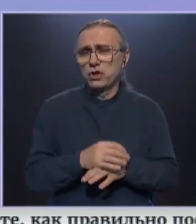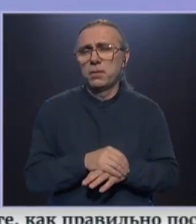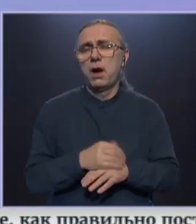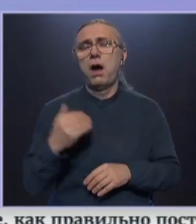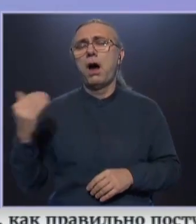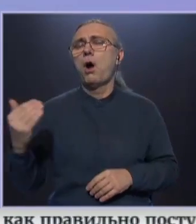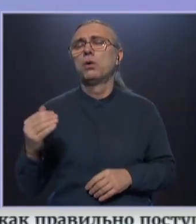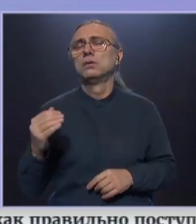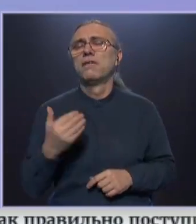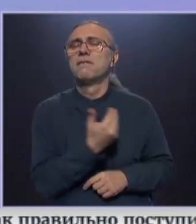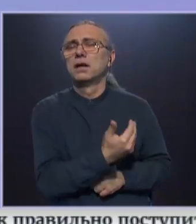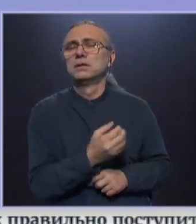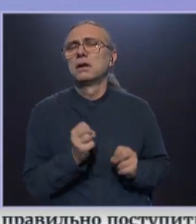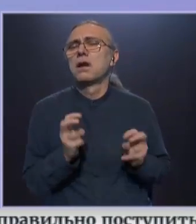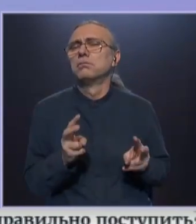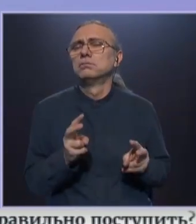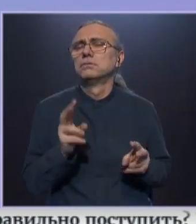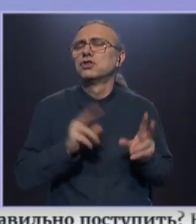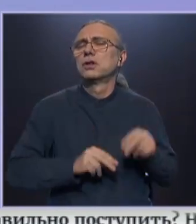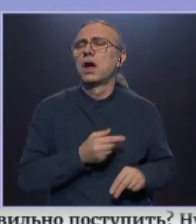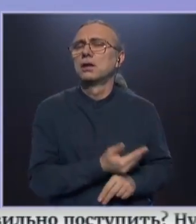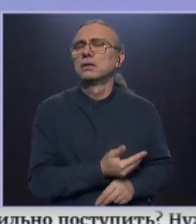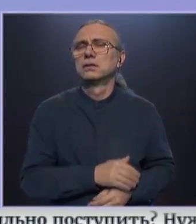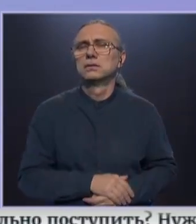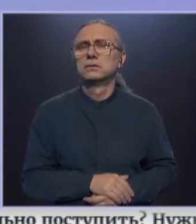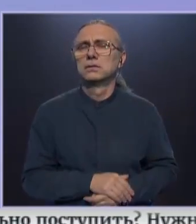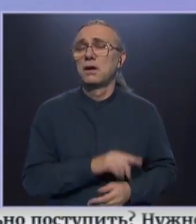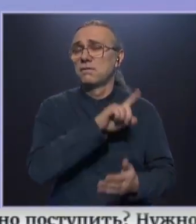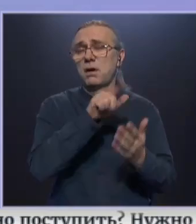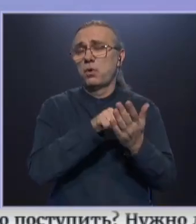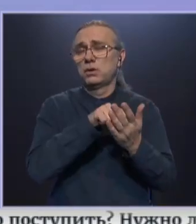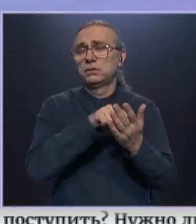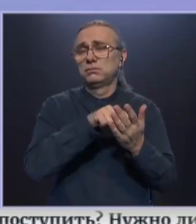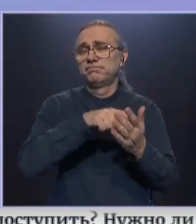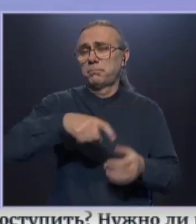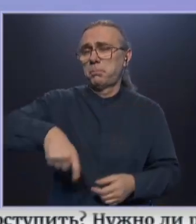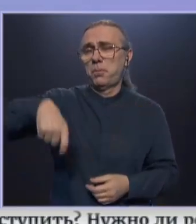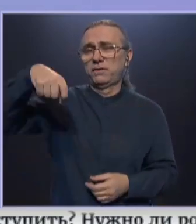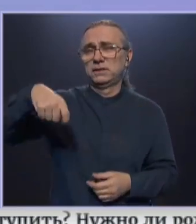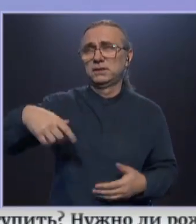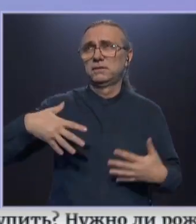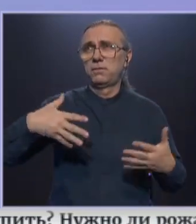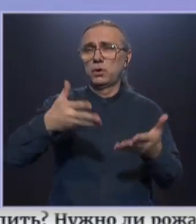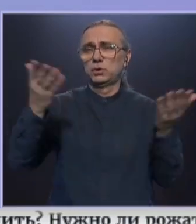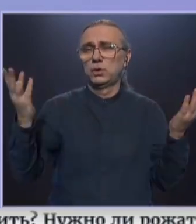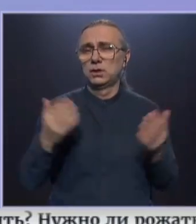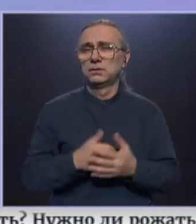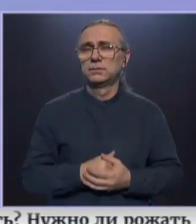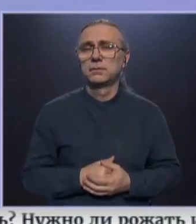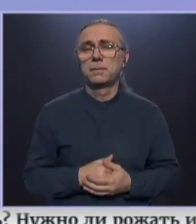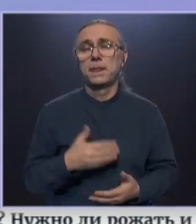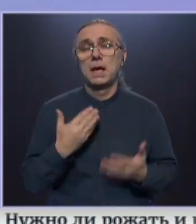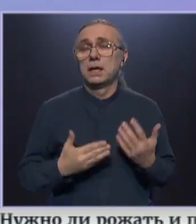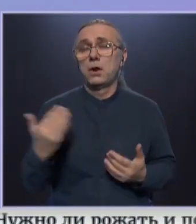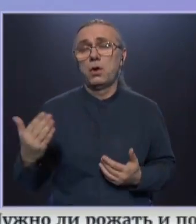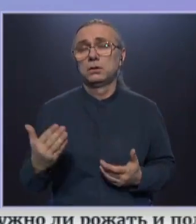кем считает? И вопрос повиснет в воздухе. А если он вас считает женой, что он готов сделать для